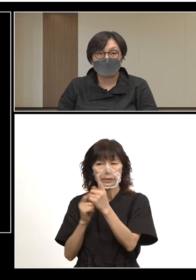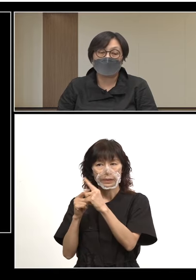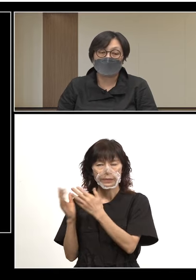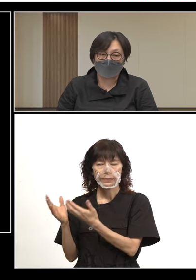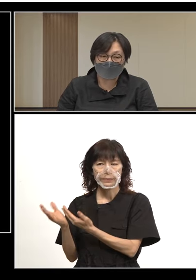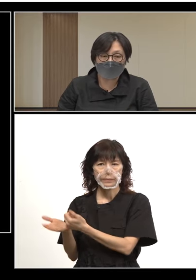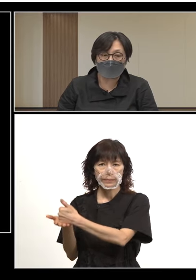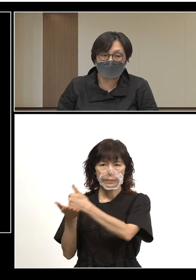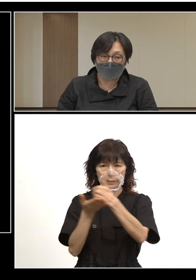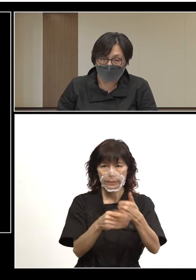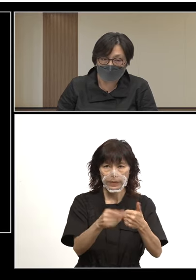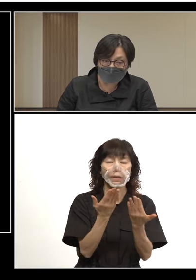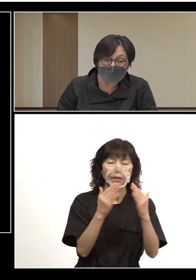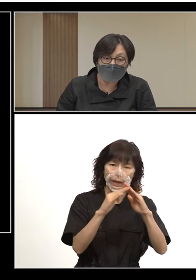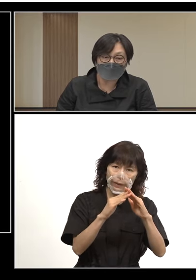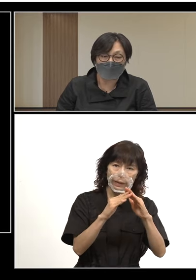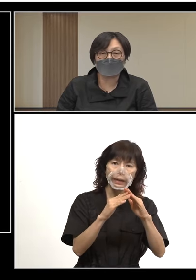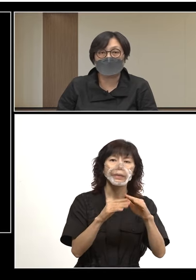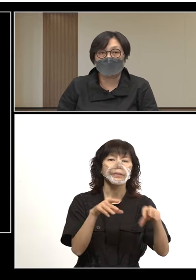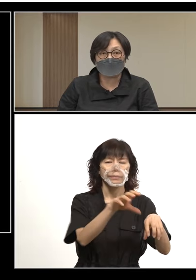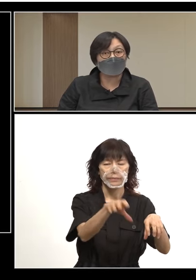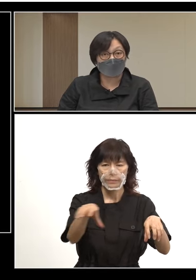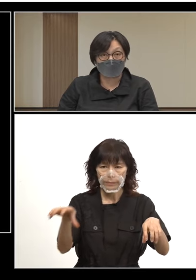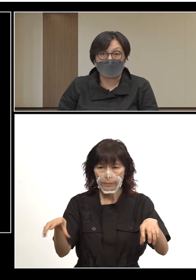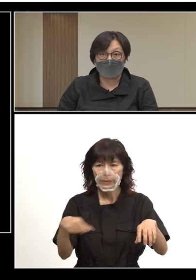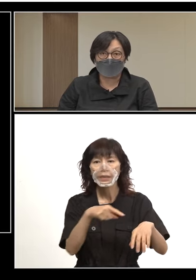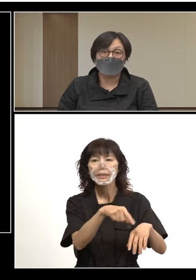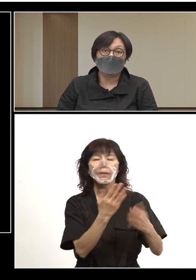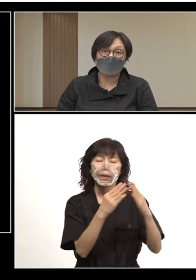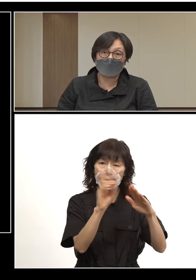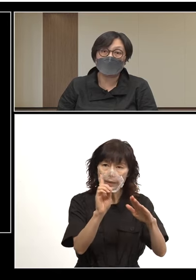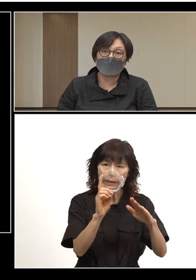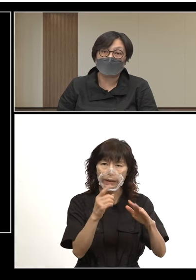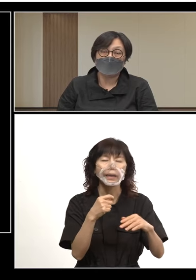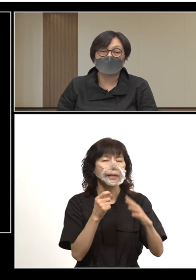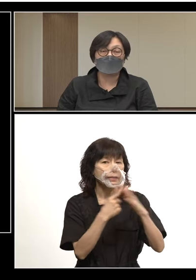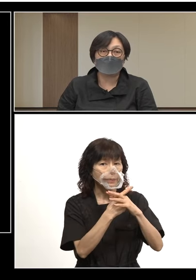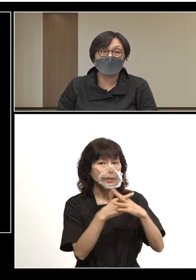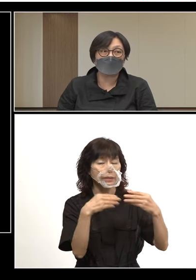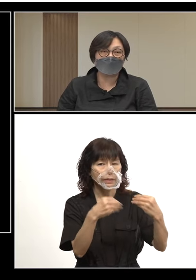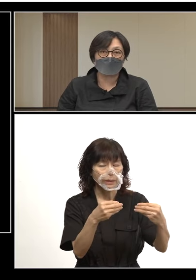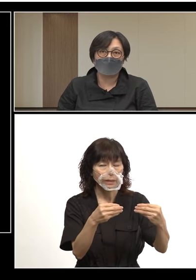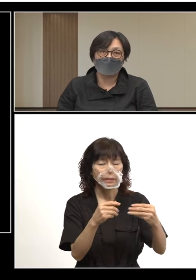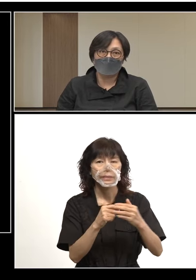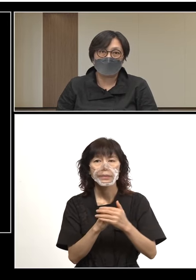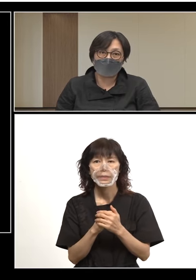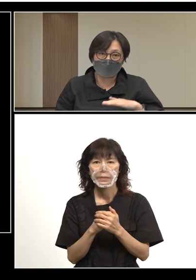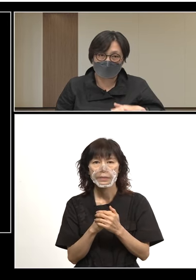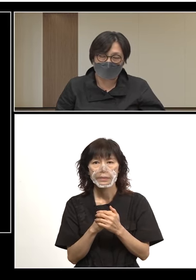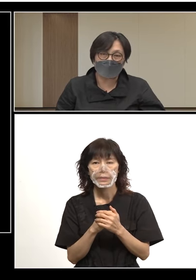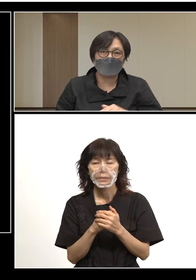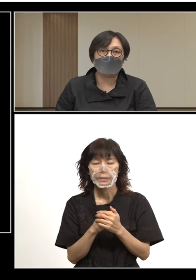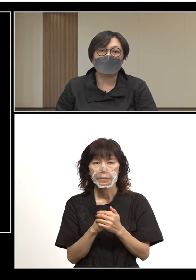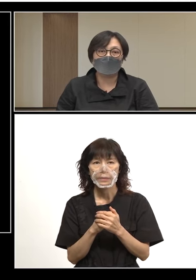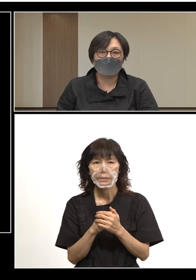唔同嘅一啲嘅學校入邊啦。咁主要係一啲嘅特殊學校，我哋希望咧藉住由一個叫做比較